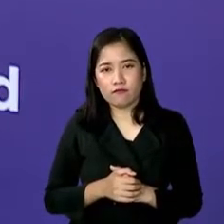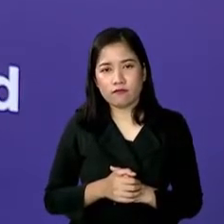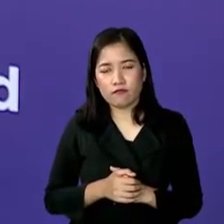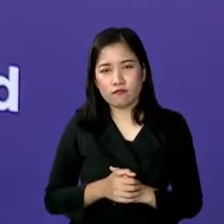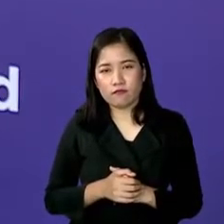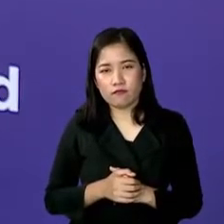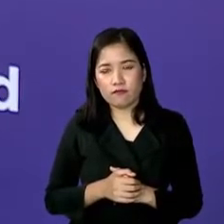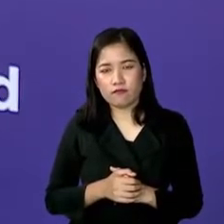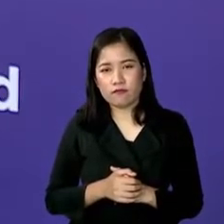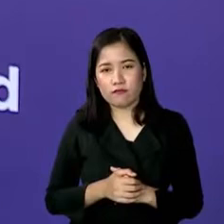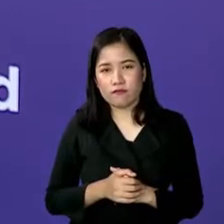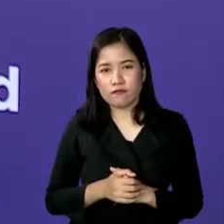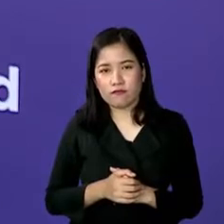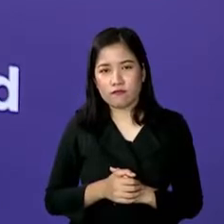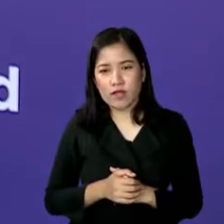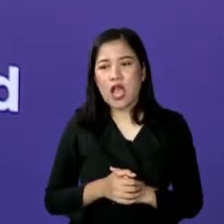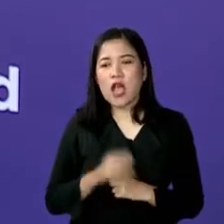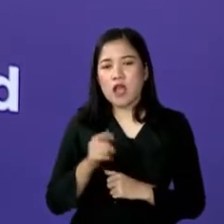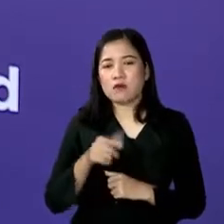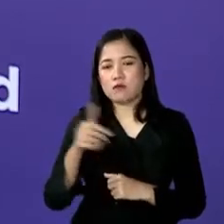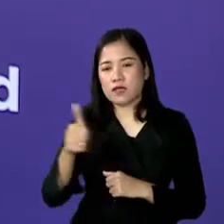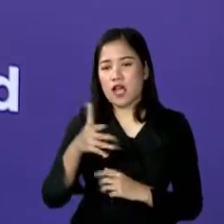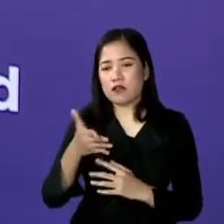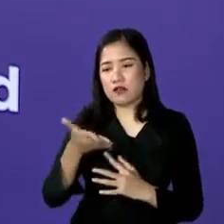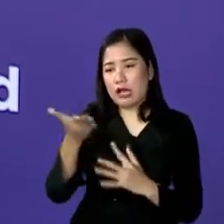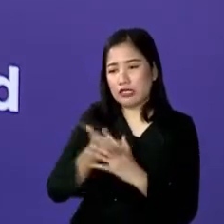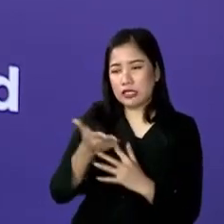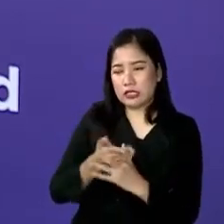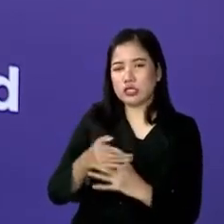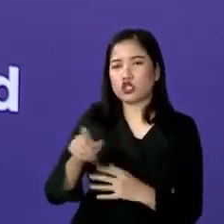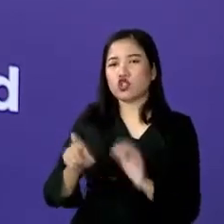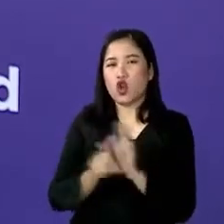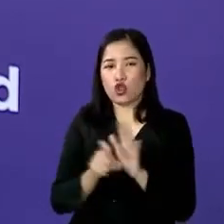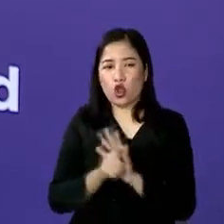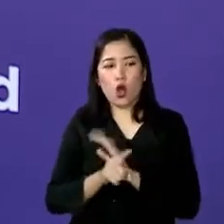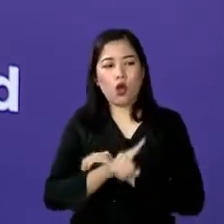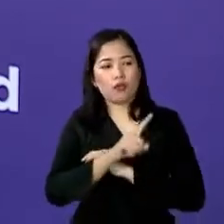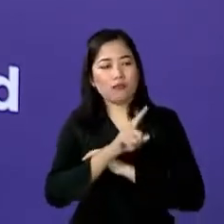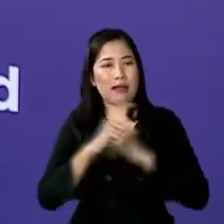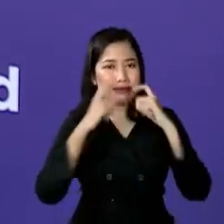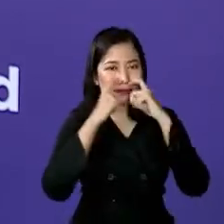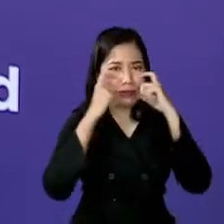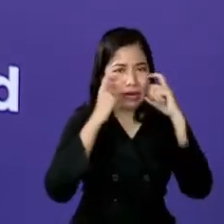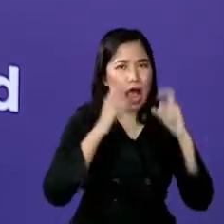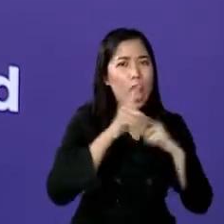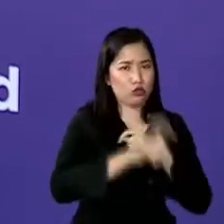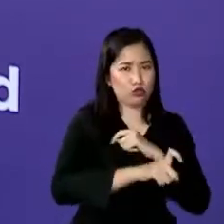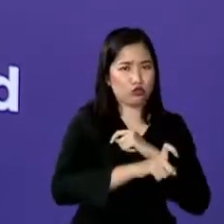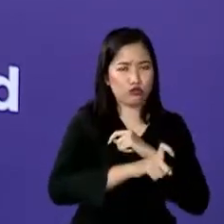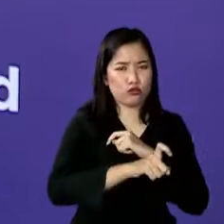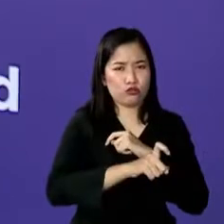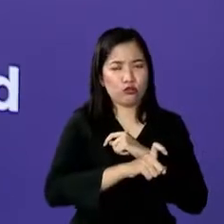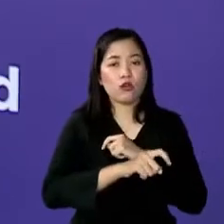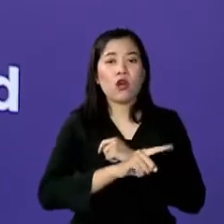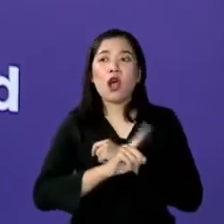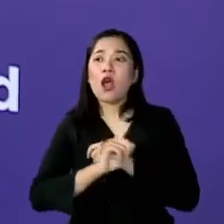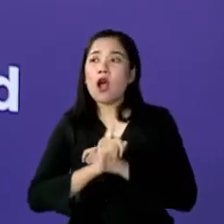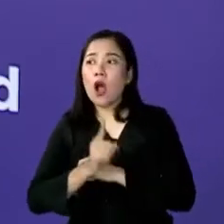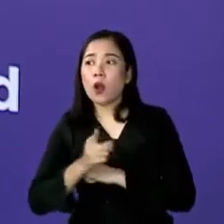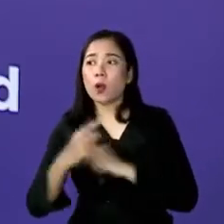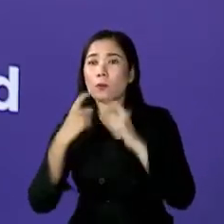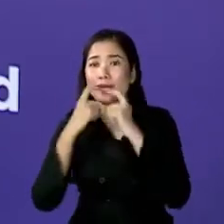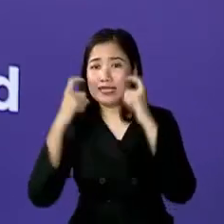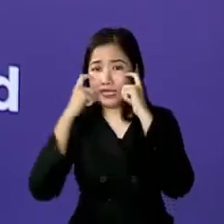sesuatu yang diatur oleh regulasi misalnya masker harus pakai masker pakai masker itu kan Eh kalau